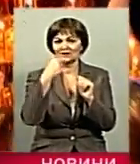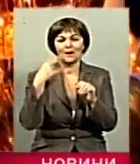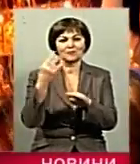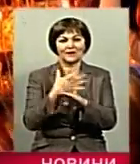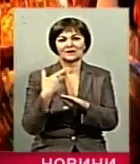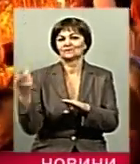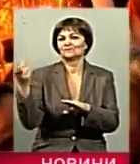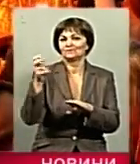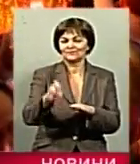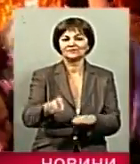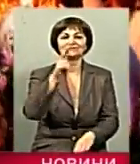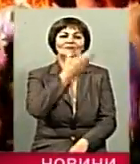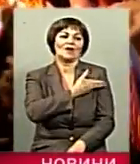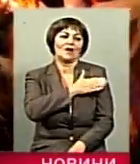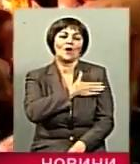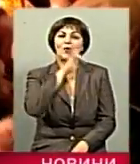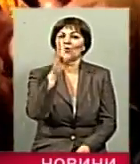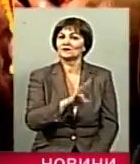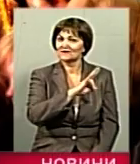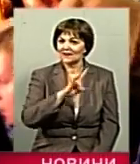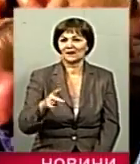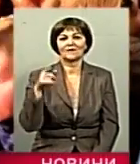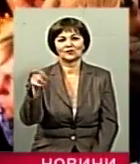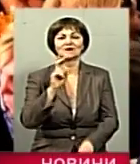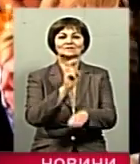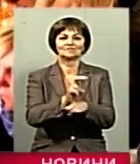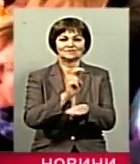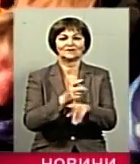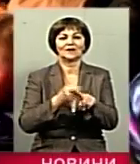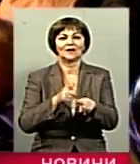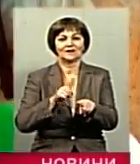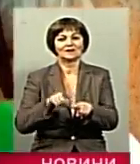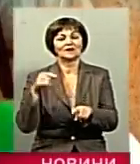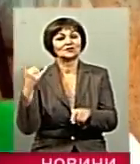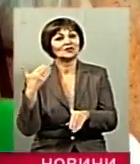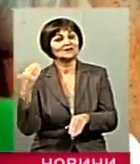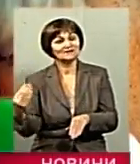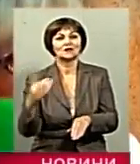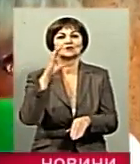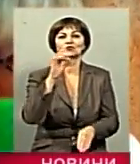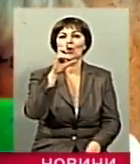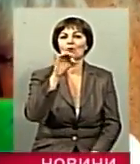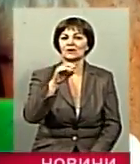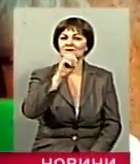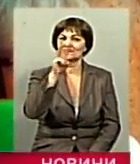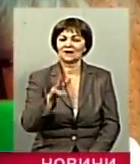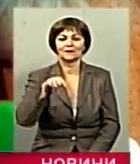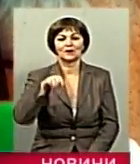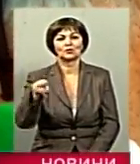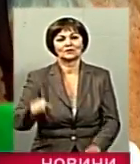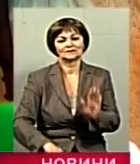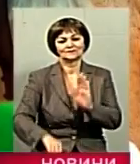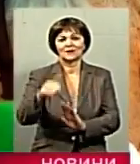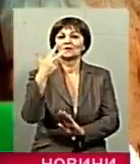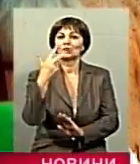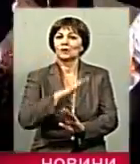з батьками. Минуло більше як півстоліття, тепер вона є прихожанкою Свято-Михайлівського кафедрального собору. Тут зростали її троє дітей,